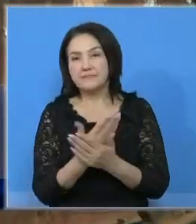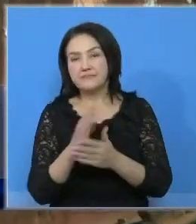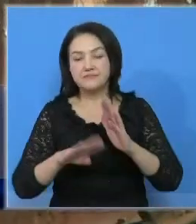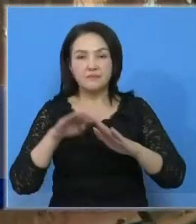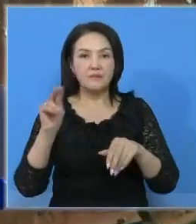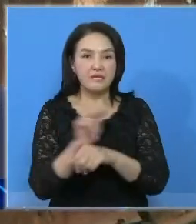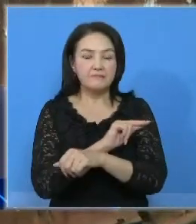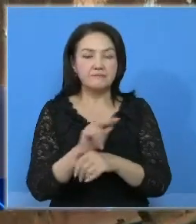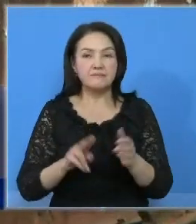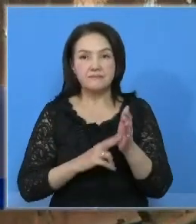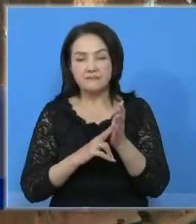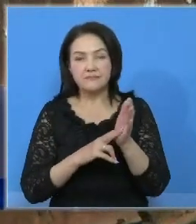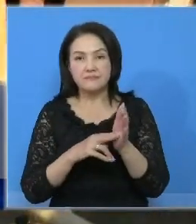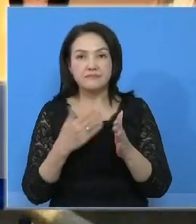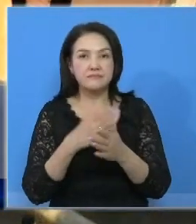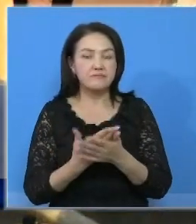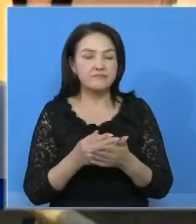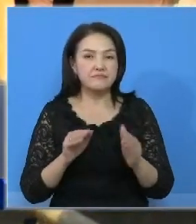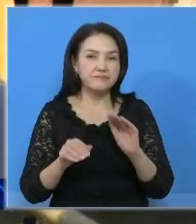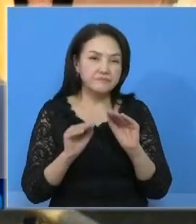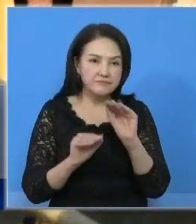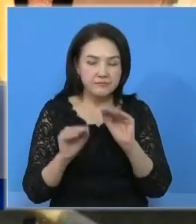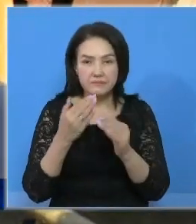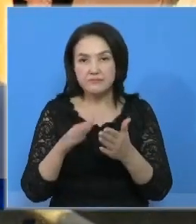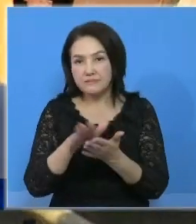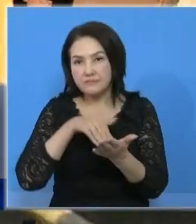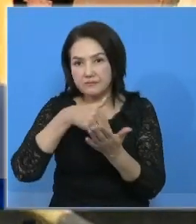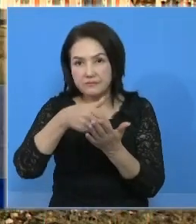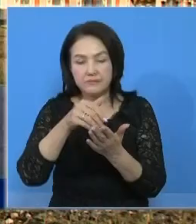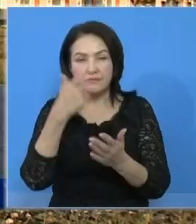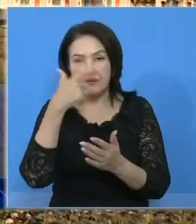практику ремонта тепловозов и вагонов, намерены привести его в порядок, покрасить и